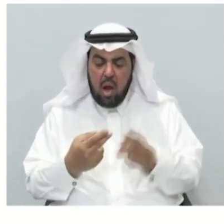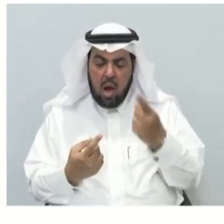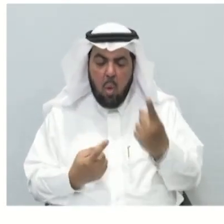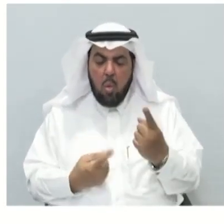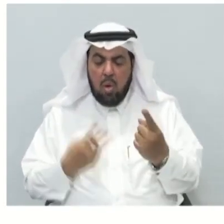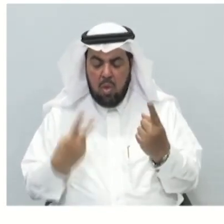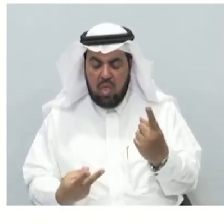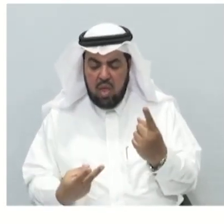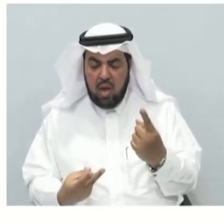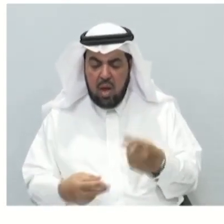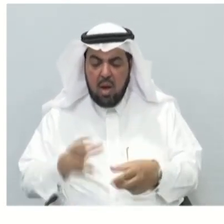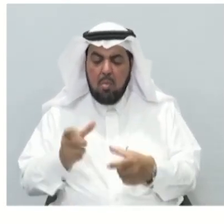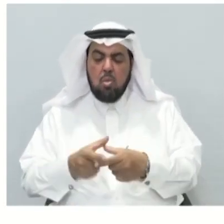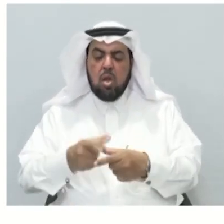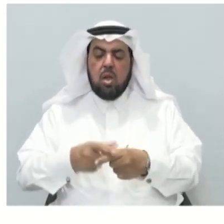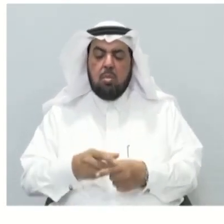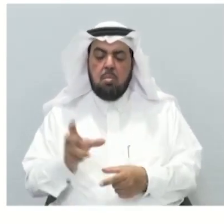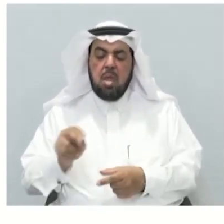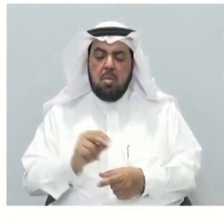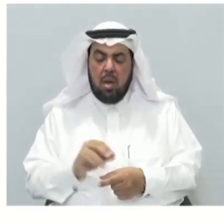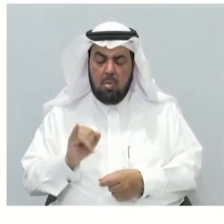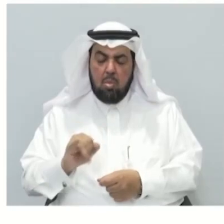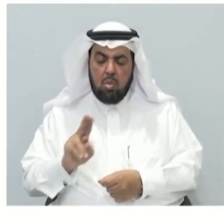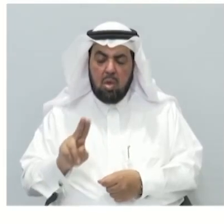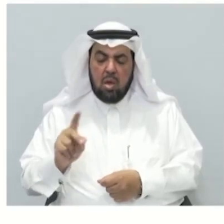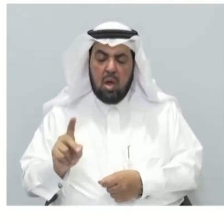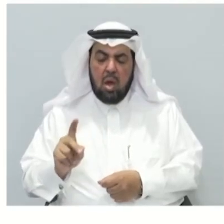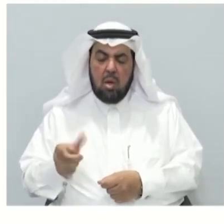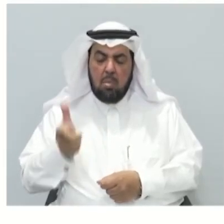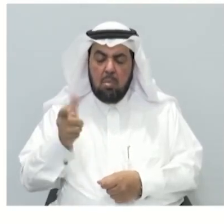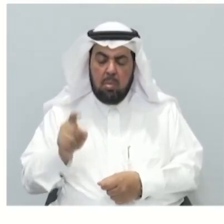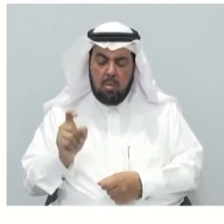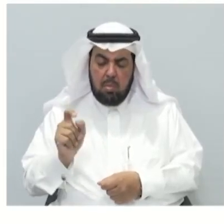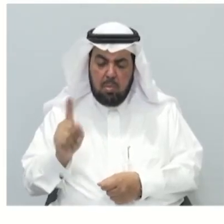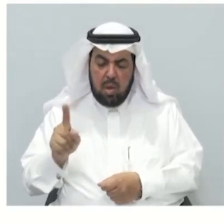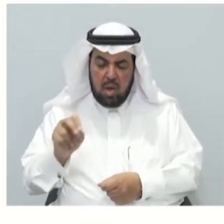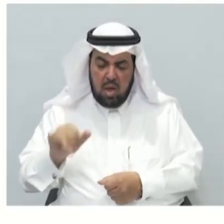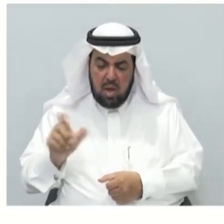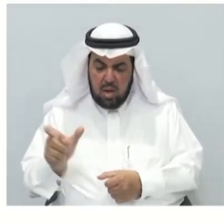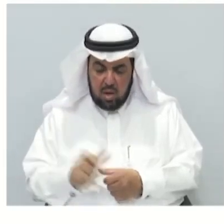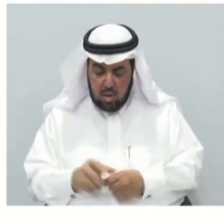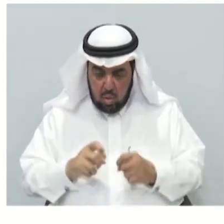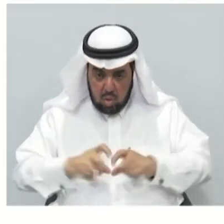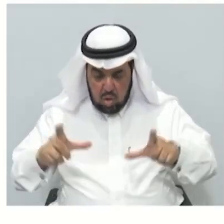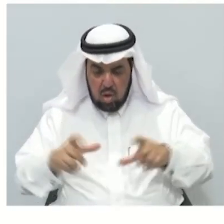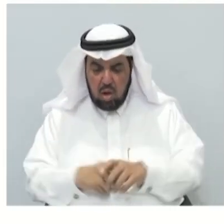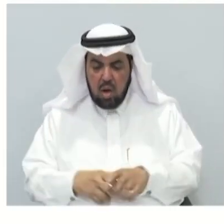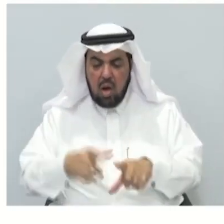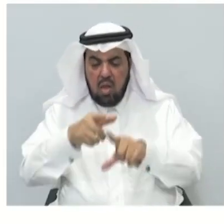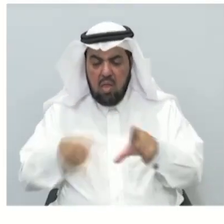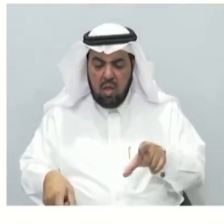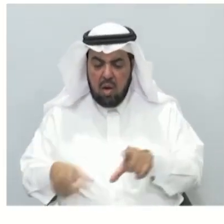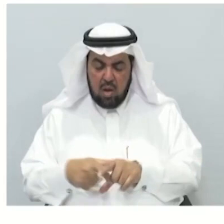ودي اي اف متطابقين ركز معنا لاحظ معنا شوف نلاحظ ان الضلع